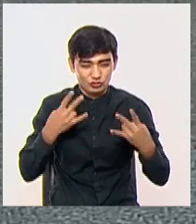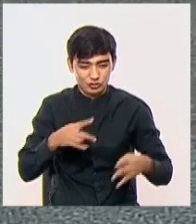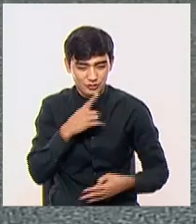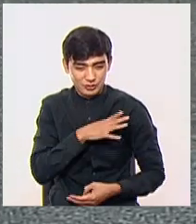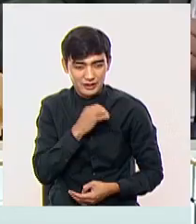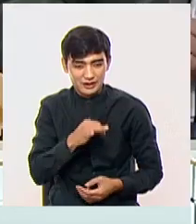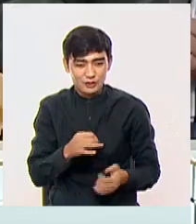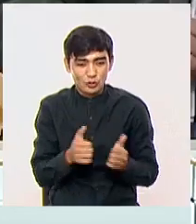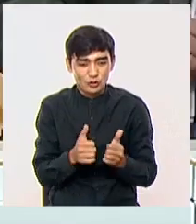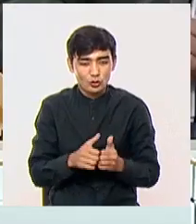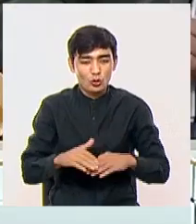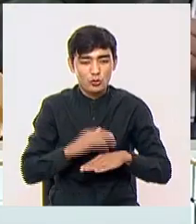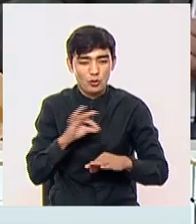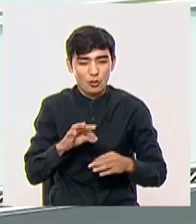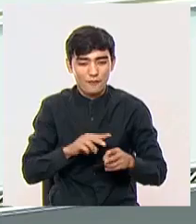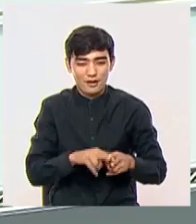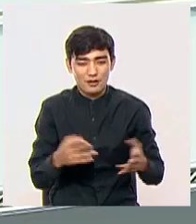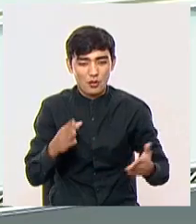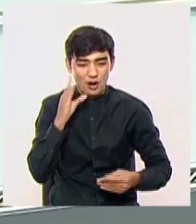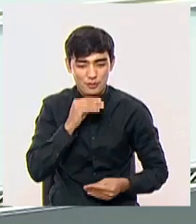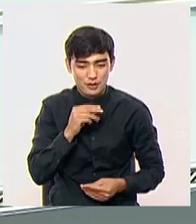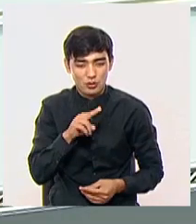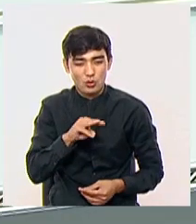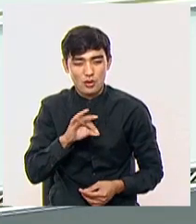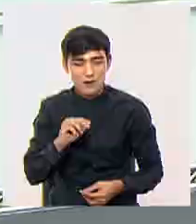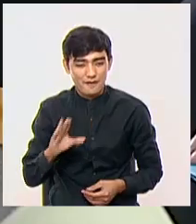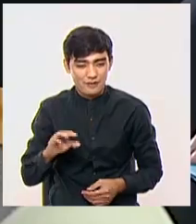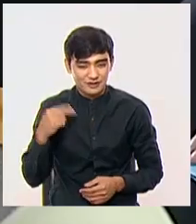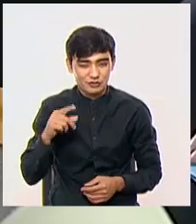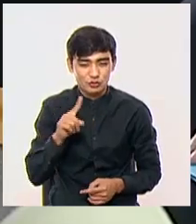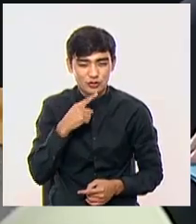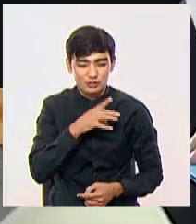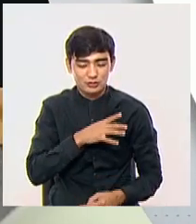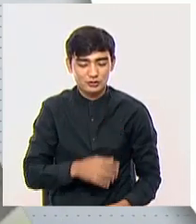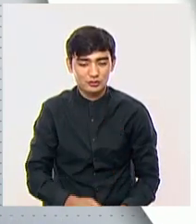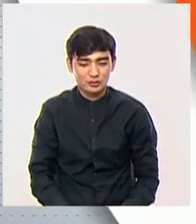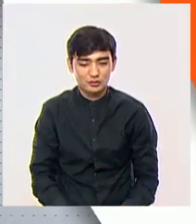угрожает добрососедству? Какой подход предложил Токаев в вопросе определения границ?